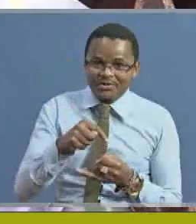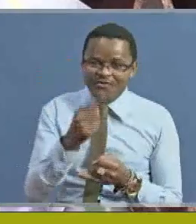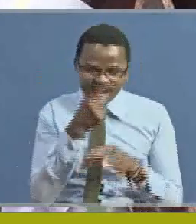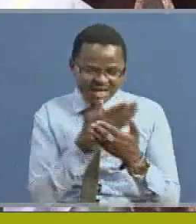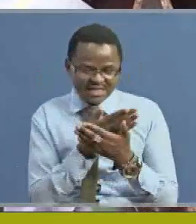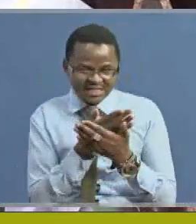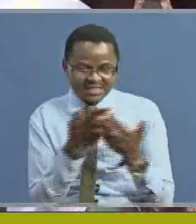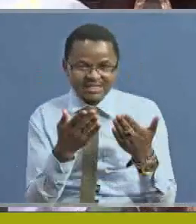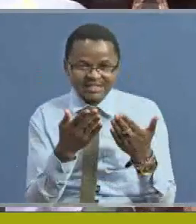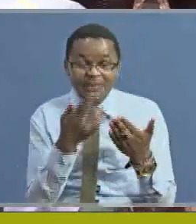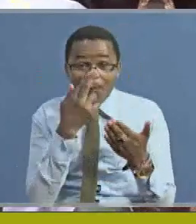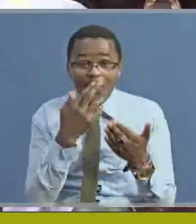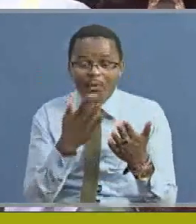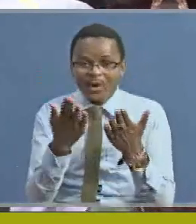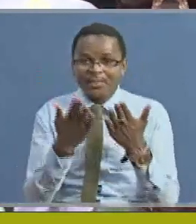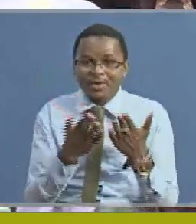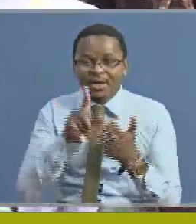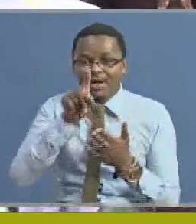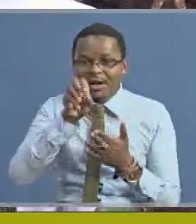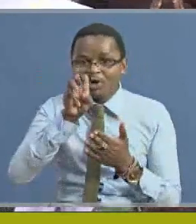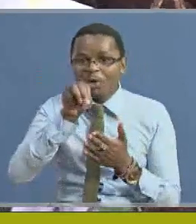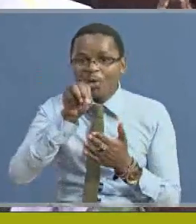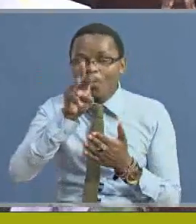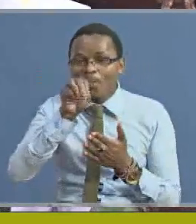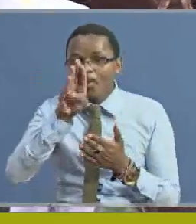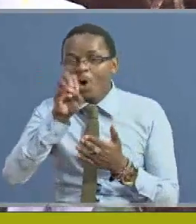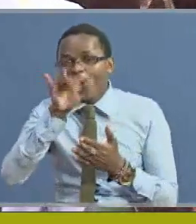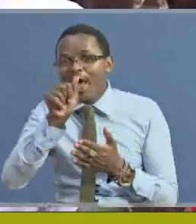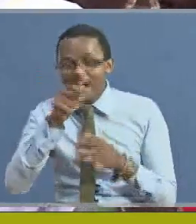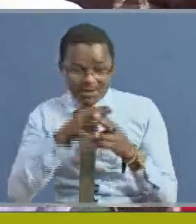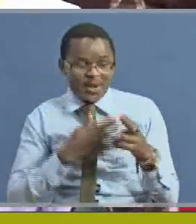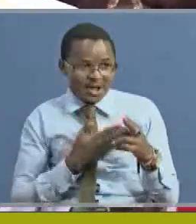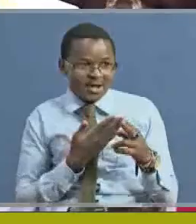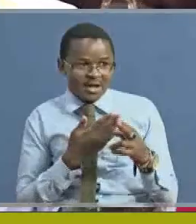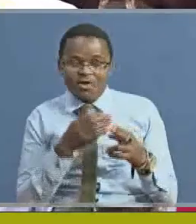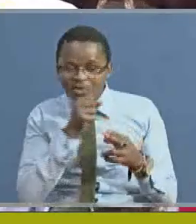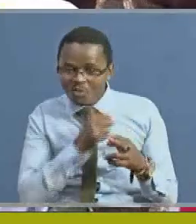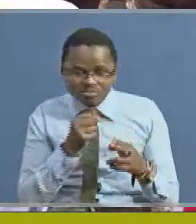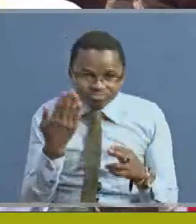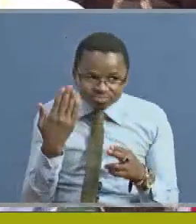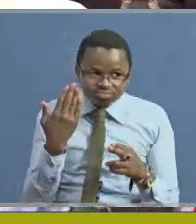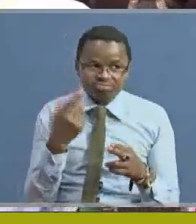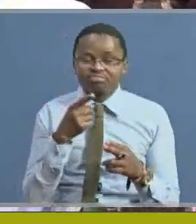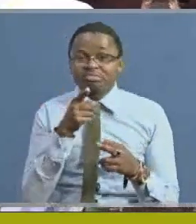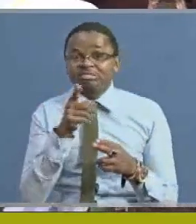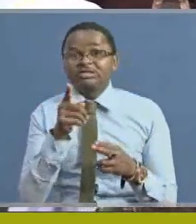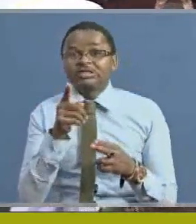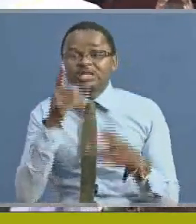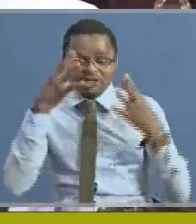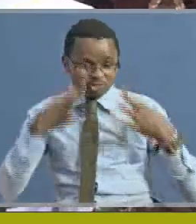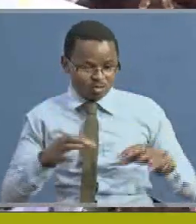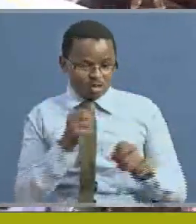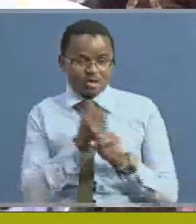kwanza ilinspire, mafans walinipatia jina Tomboya. Kwa hivyo kulingana na wale wazee wetu wa kitambo, zile outfit zenye